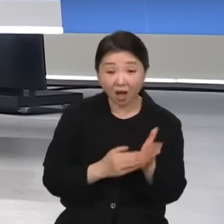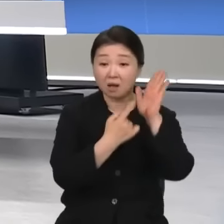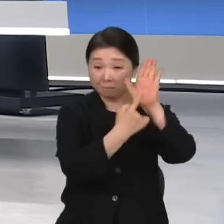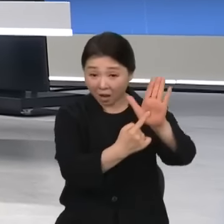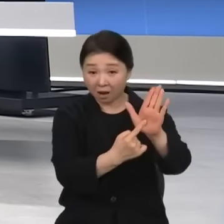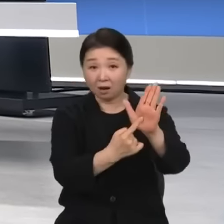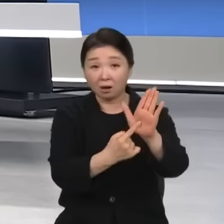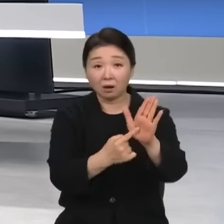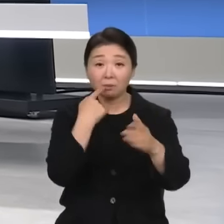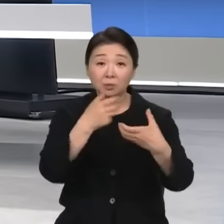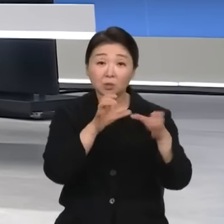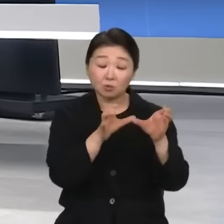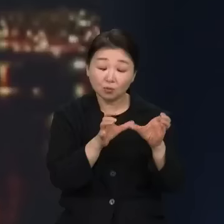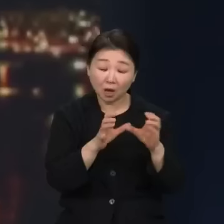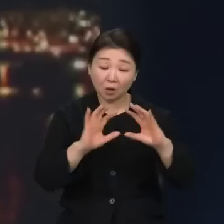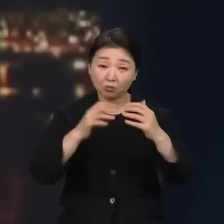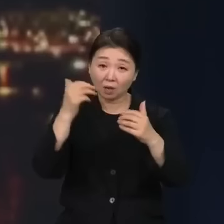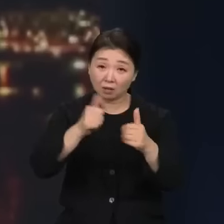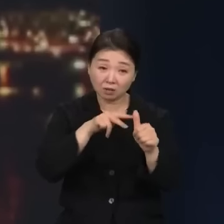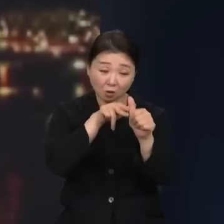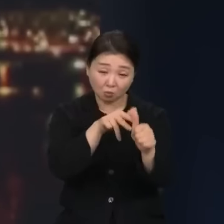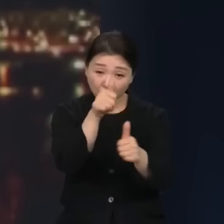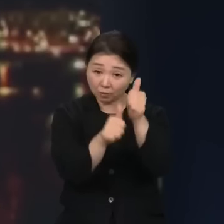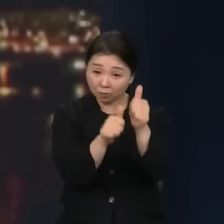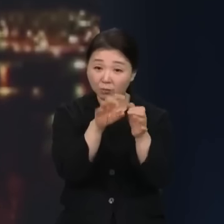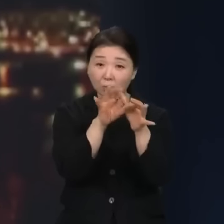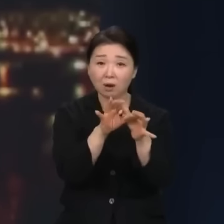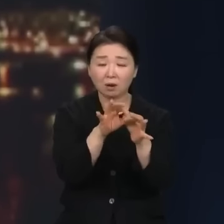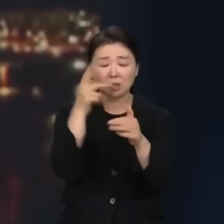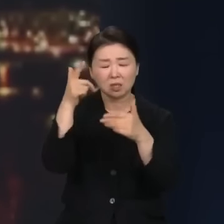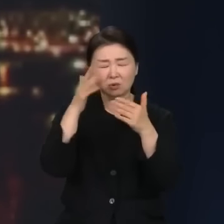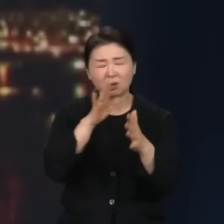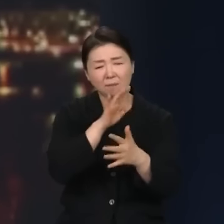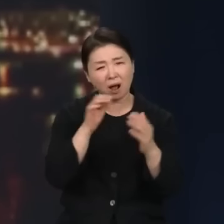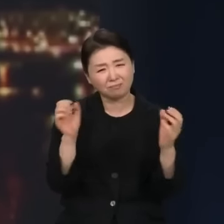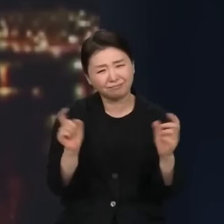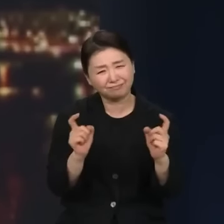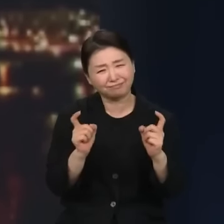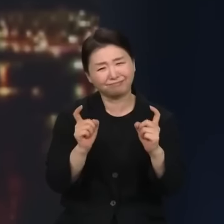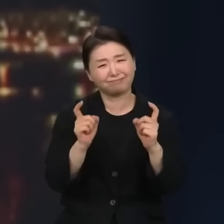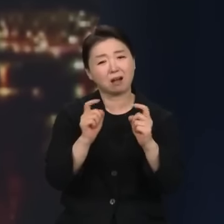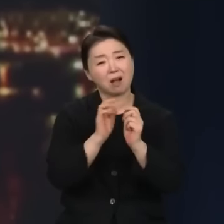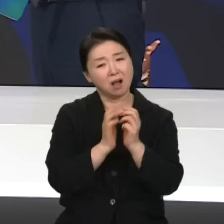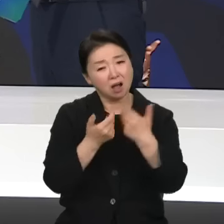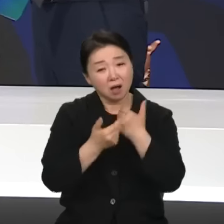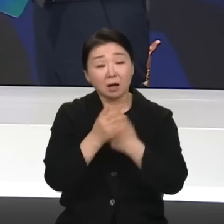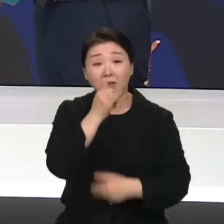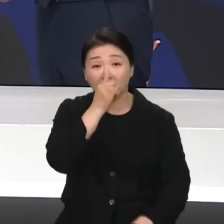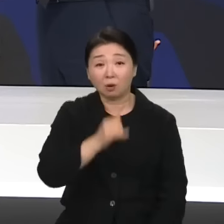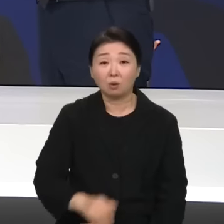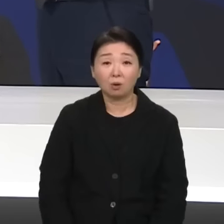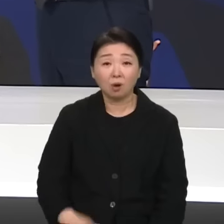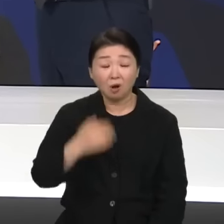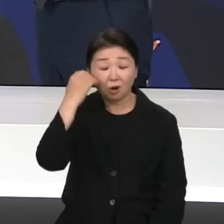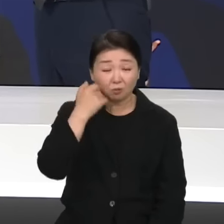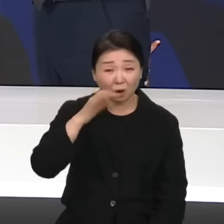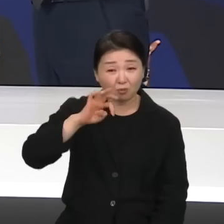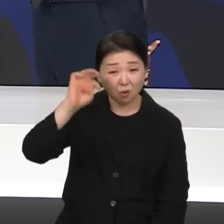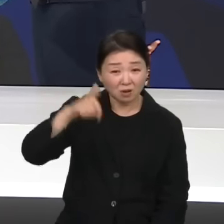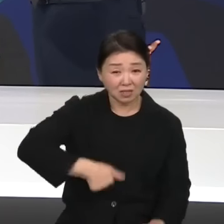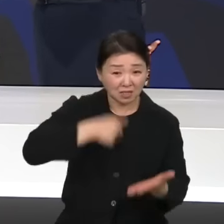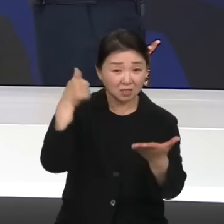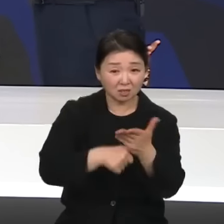지금 민주당에서는 국회의장 후보 선거를 놓고 일주일 정도 가까이 후폭풍이 지속되고 있죠. 네. 자, 과연 누가 우원식